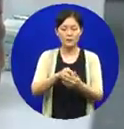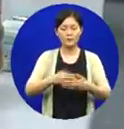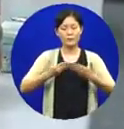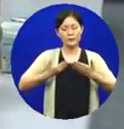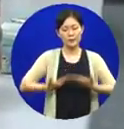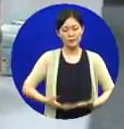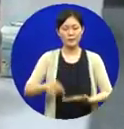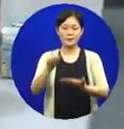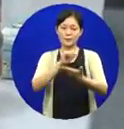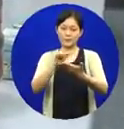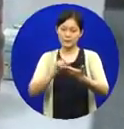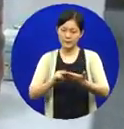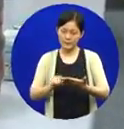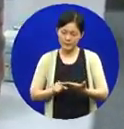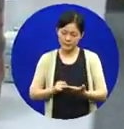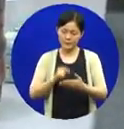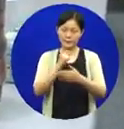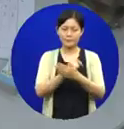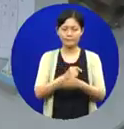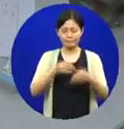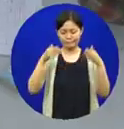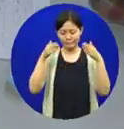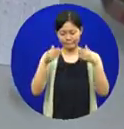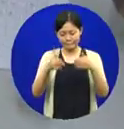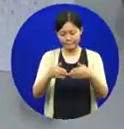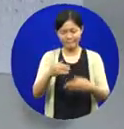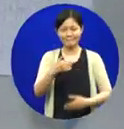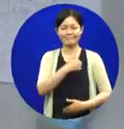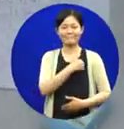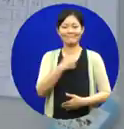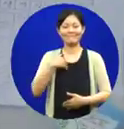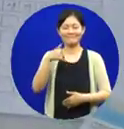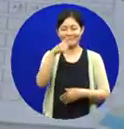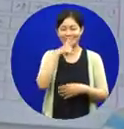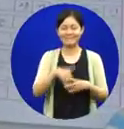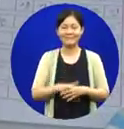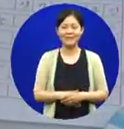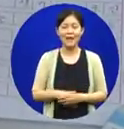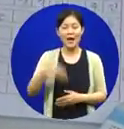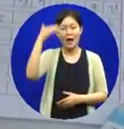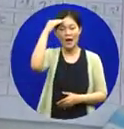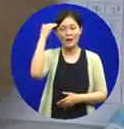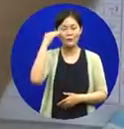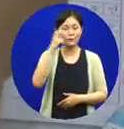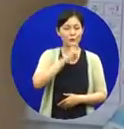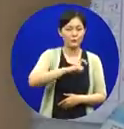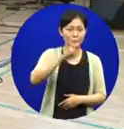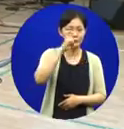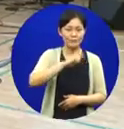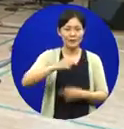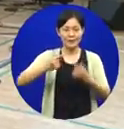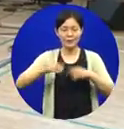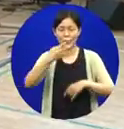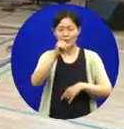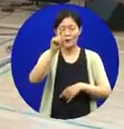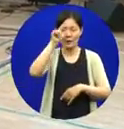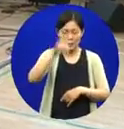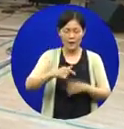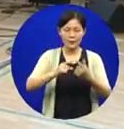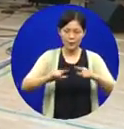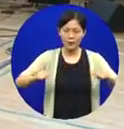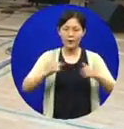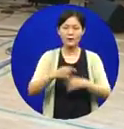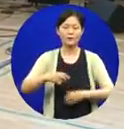따라 차분히 글을 써내려가는 어린 문필가들의 진지함으로 가득했고 한국음악부터 대중음악,